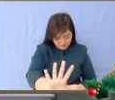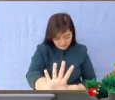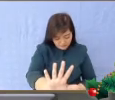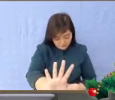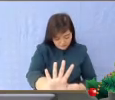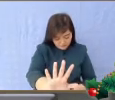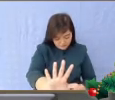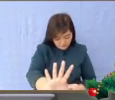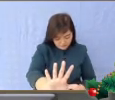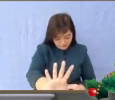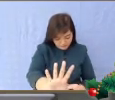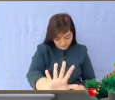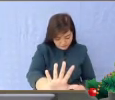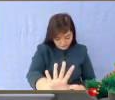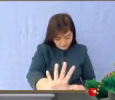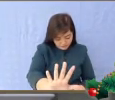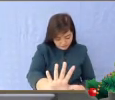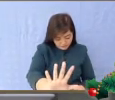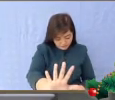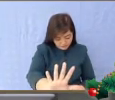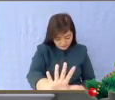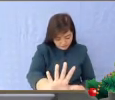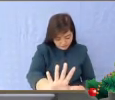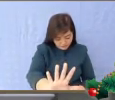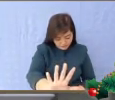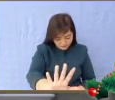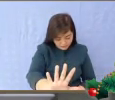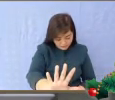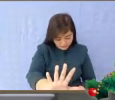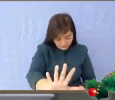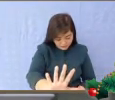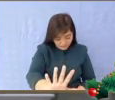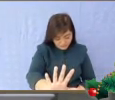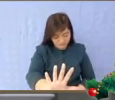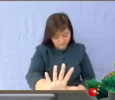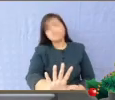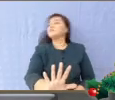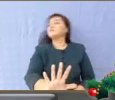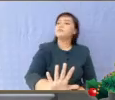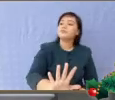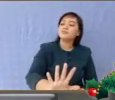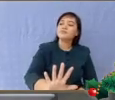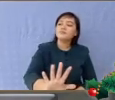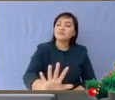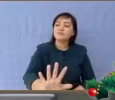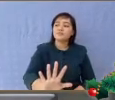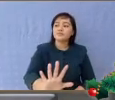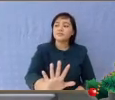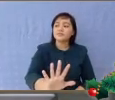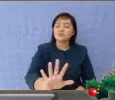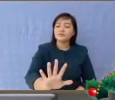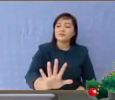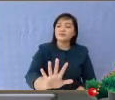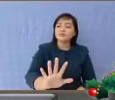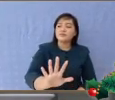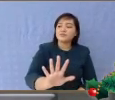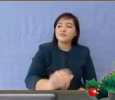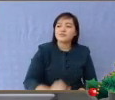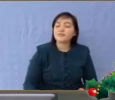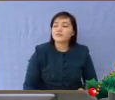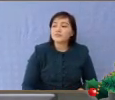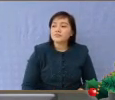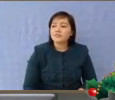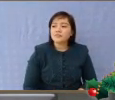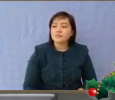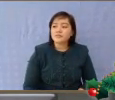cup runneth over. O, paano ka magkukulang if your cup runneth over? The